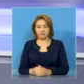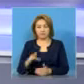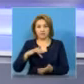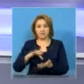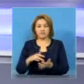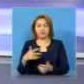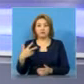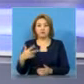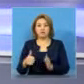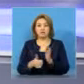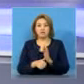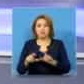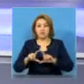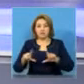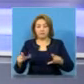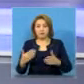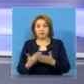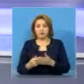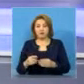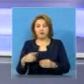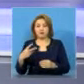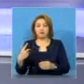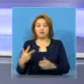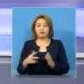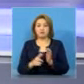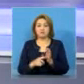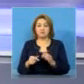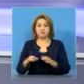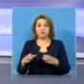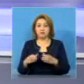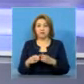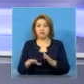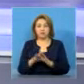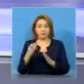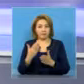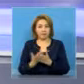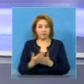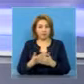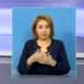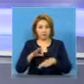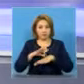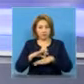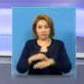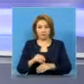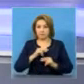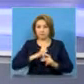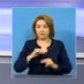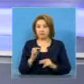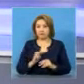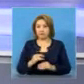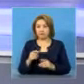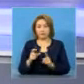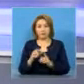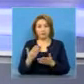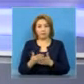Қаламыздың 36-шы орта мектебінде орналасқан нөмірі 37-ші сайлау учаскесінде де сайлау науқаны қызу өтіп жатыр. Әріптесім Жансай Әбдікәрімнің